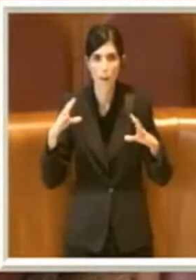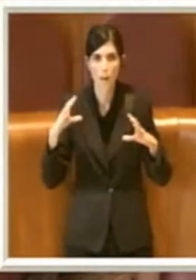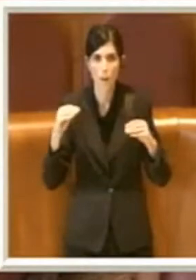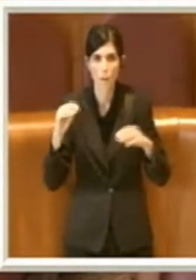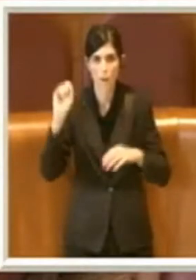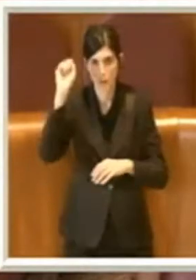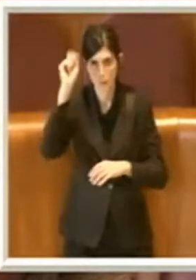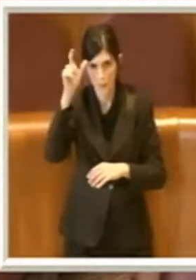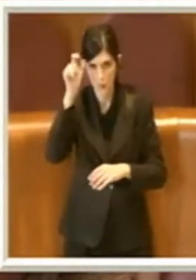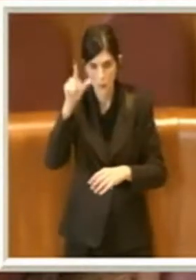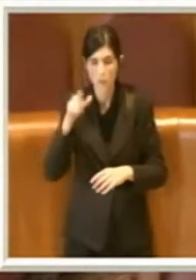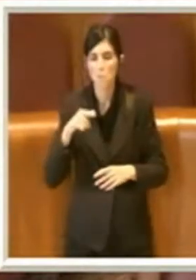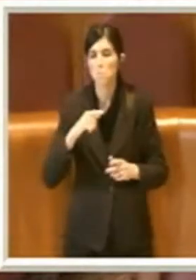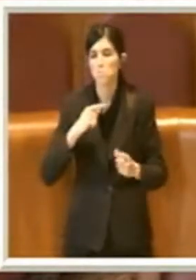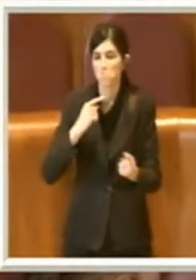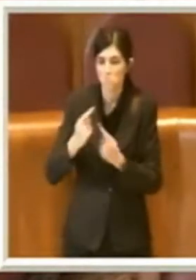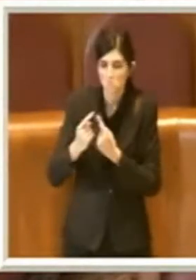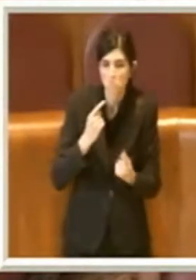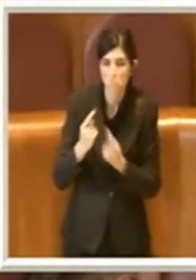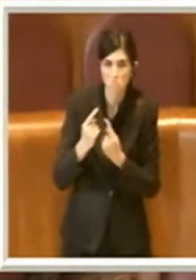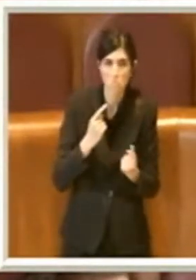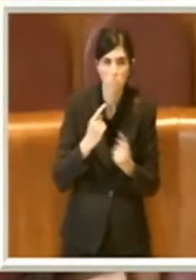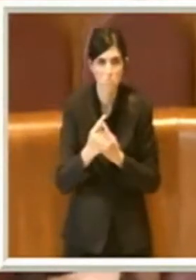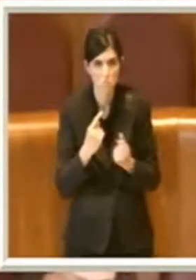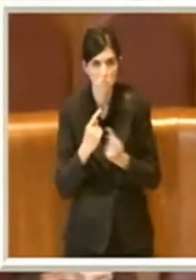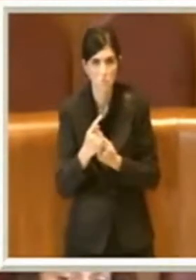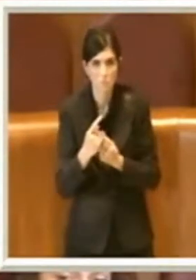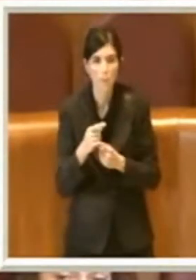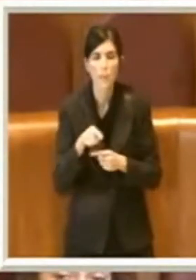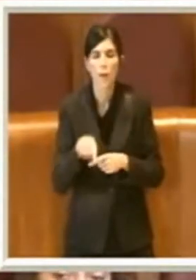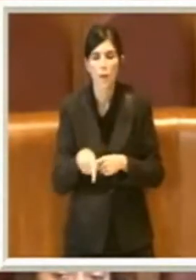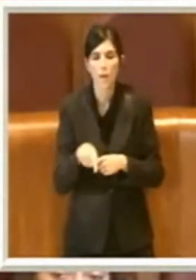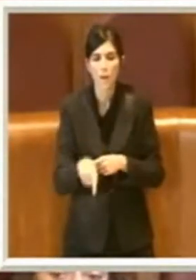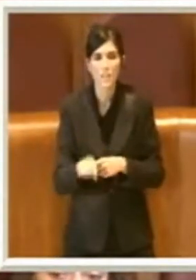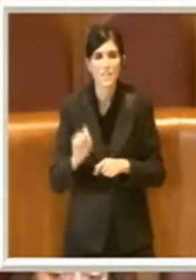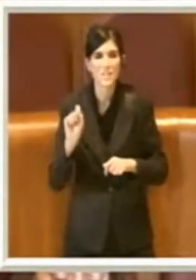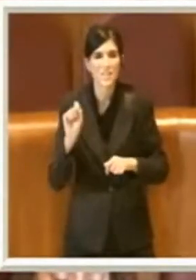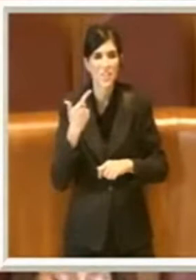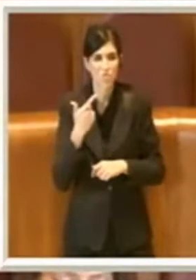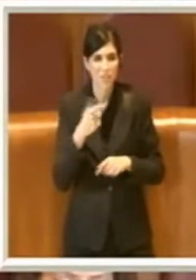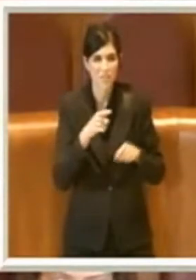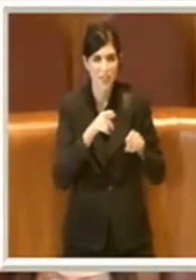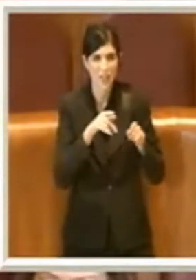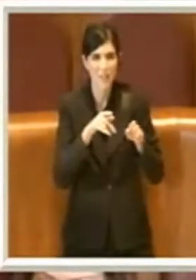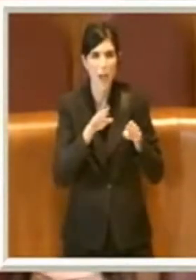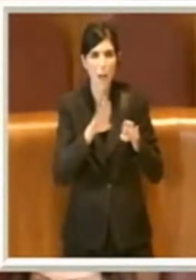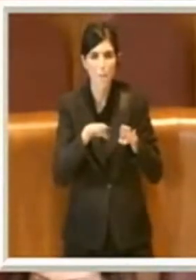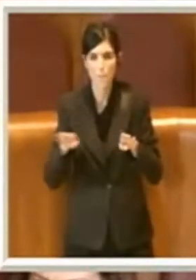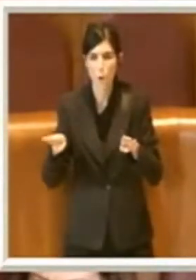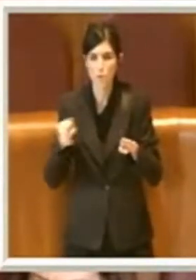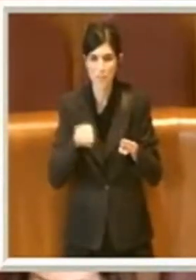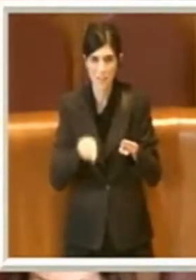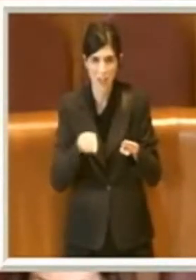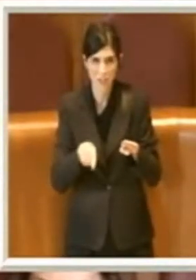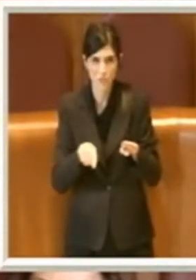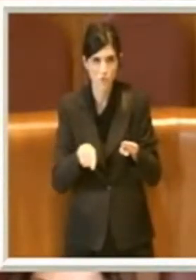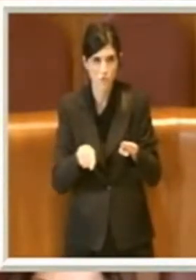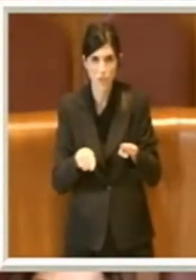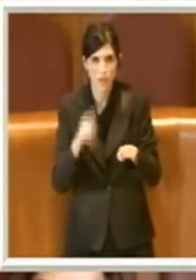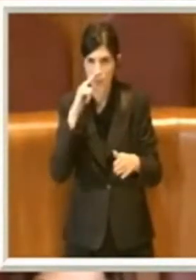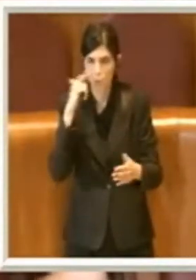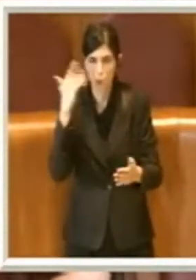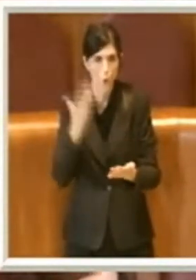le incompatibilità, in questo caso 17 posteggi sono stati dichiarati in parte non